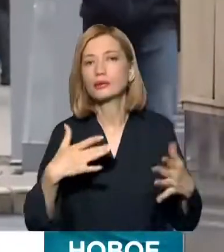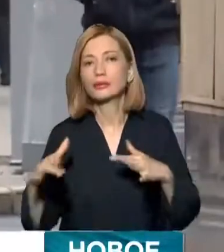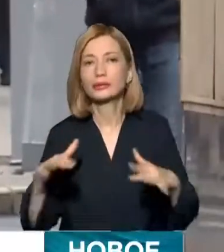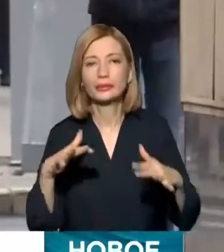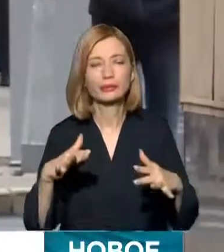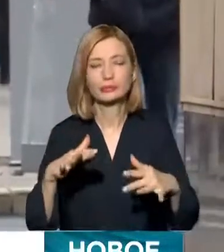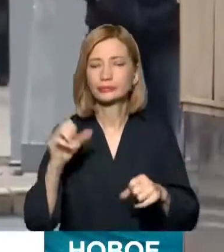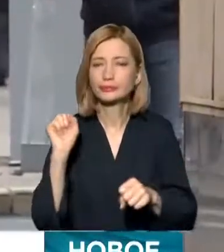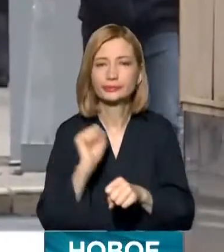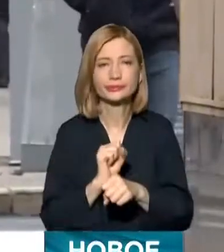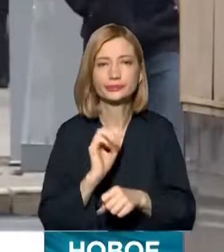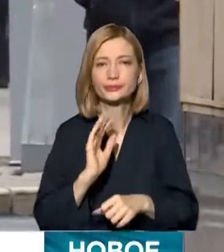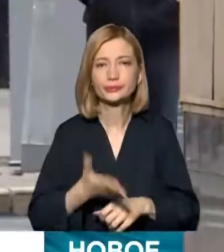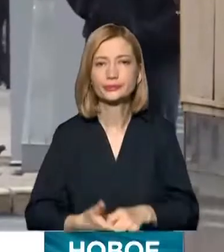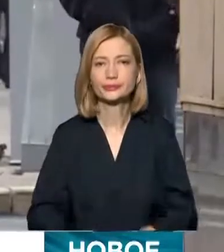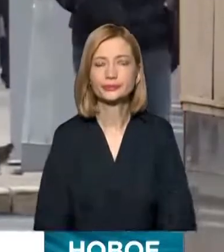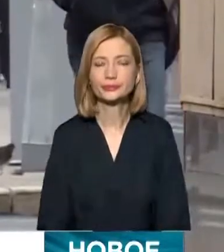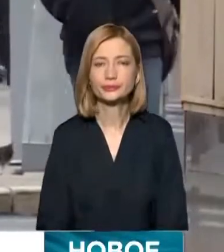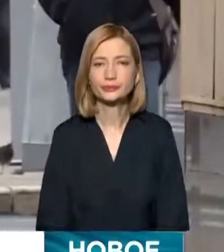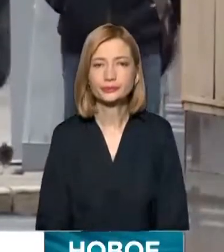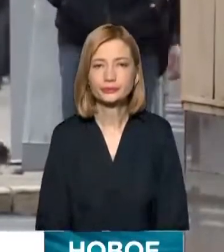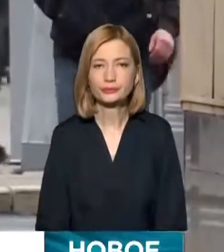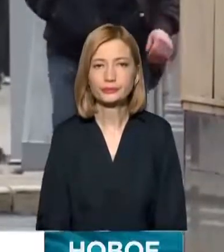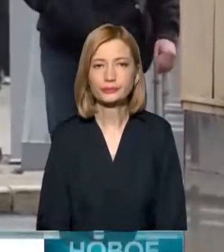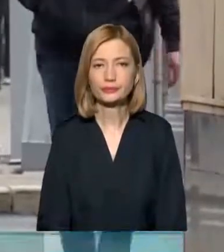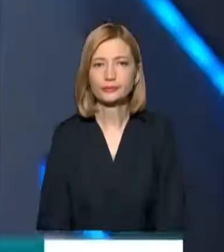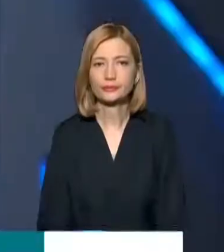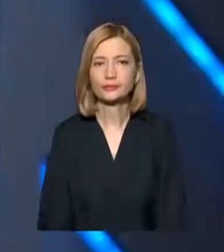Айнура Жуанышпаева, Индира Бекайдар, «Новое время».